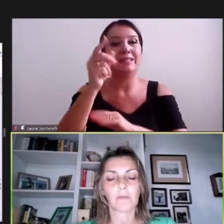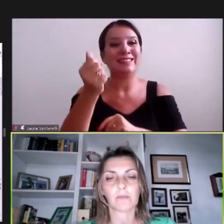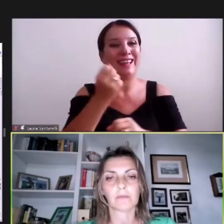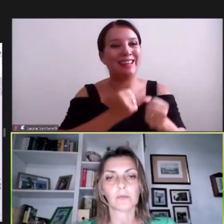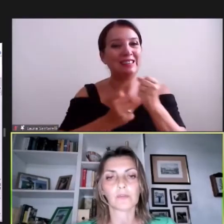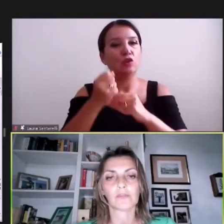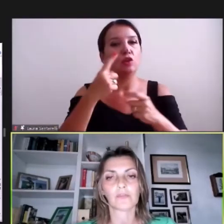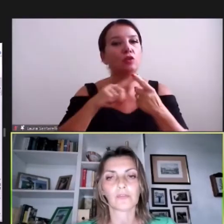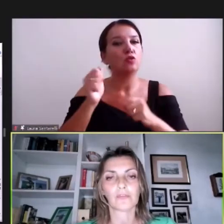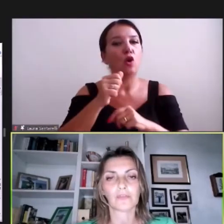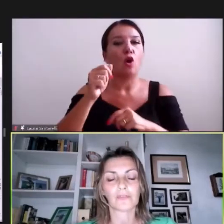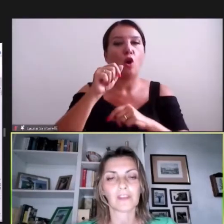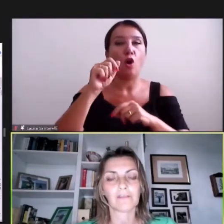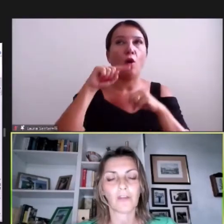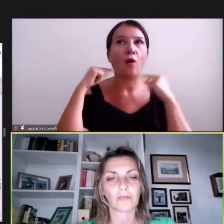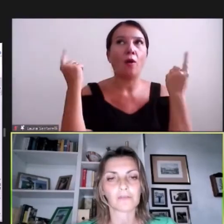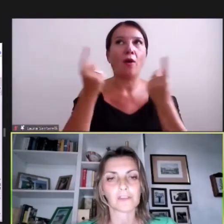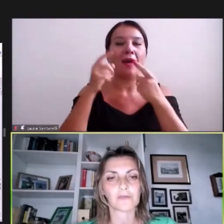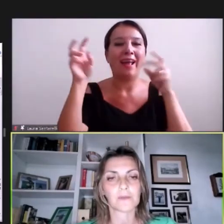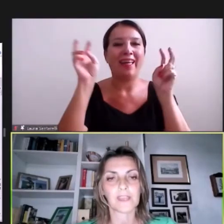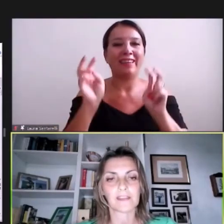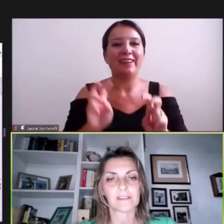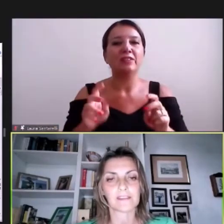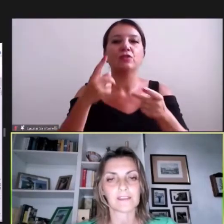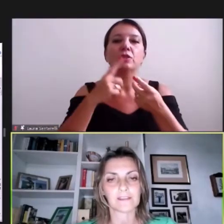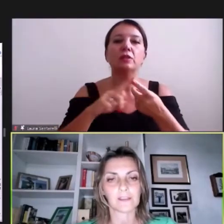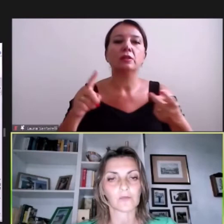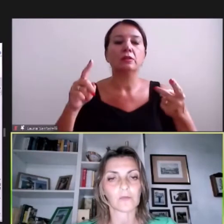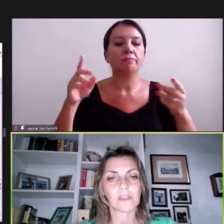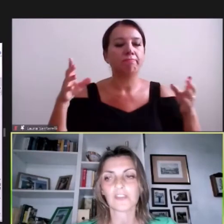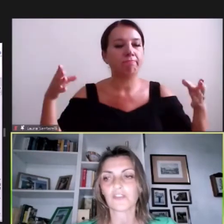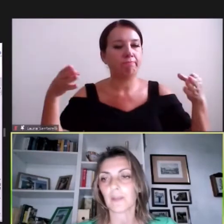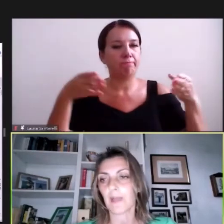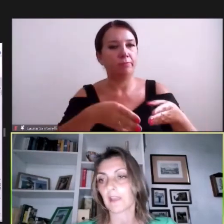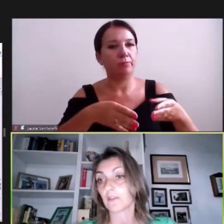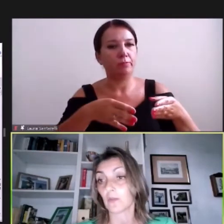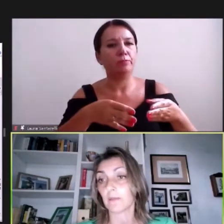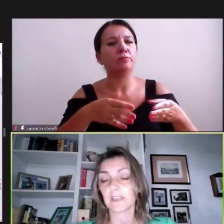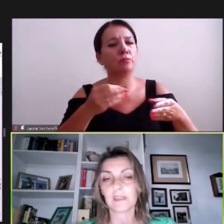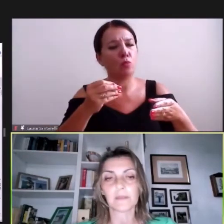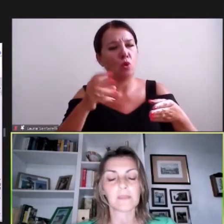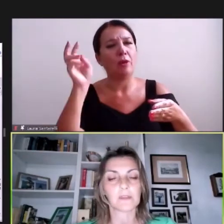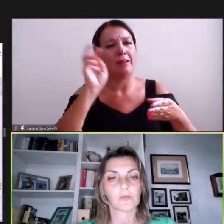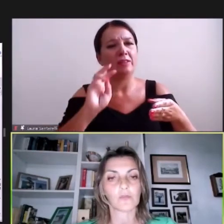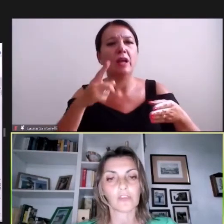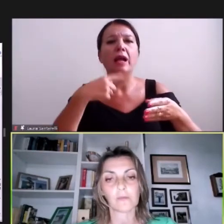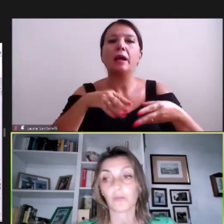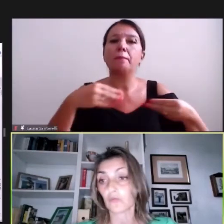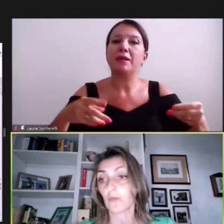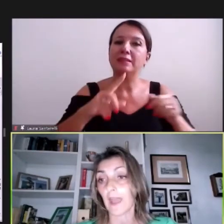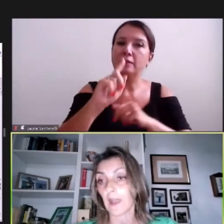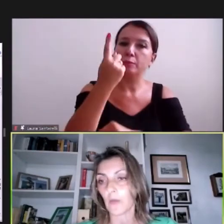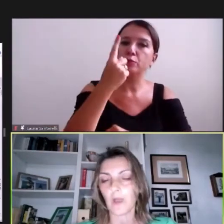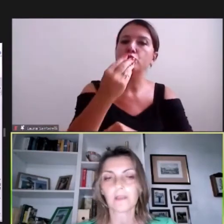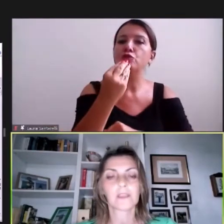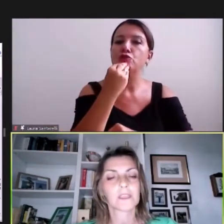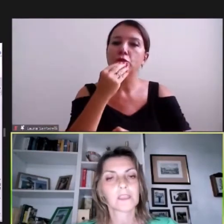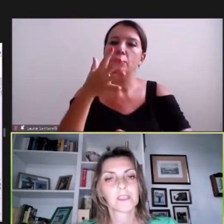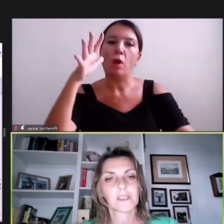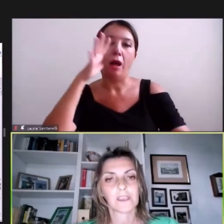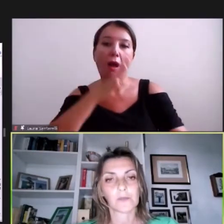l'energia, molto del focus degli ultimi anni è stato sull'energia, ma anche sulle materie prime, sul cibo,